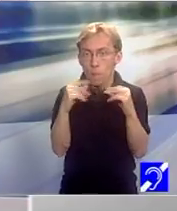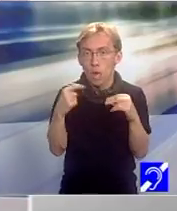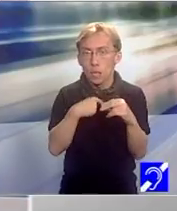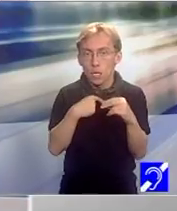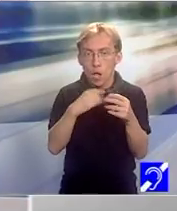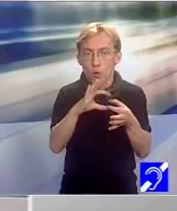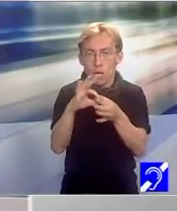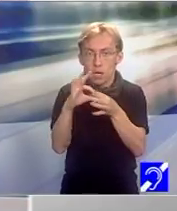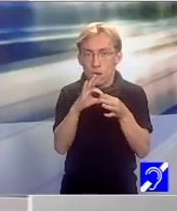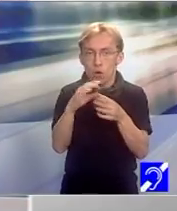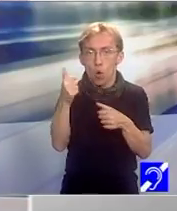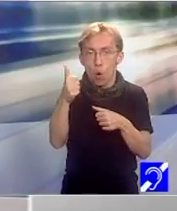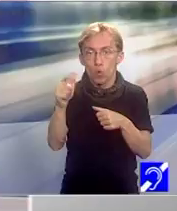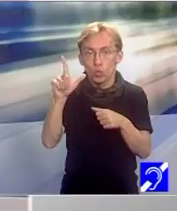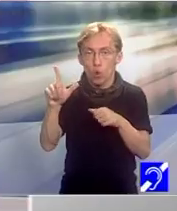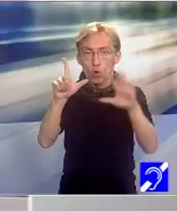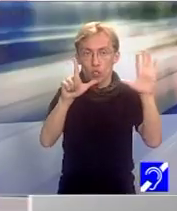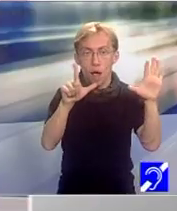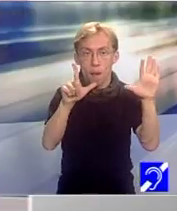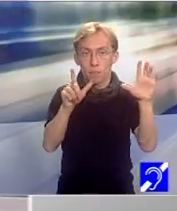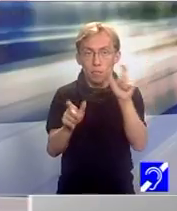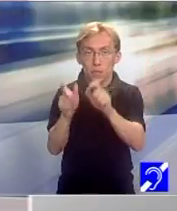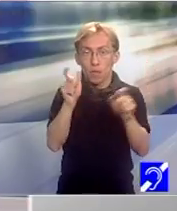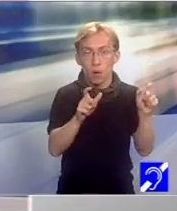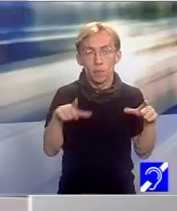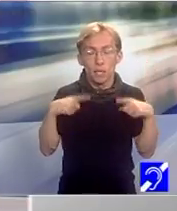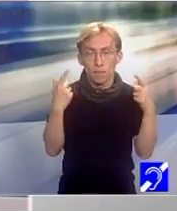cer iertare de la autorități că îi țin în viață?